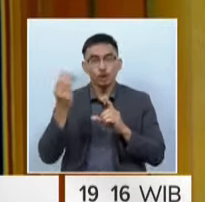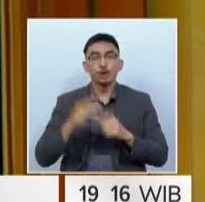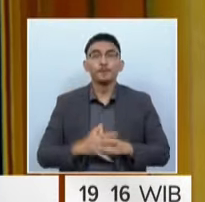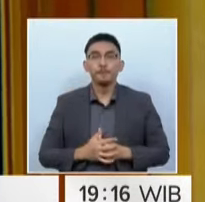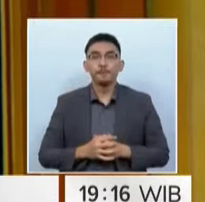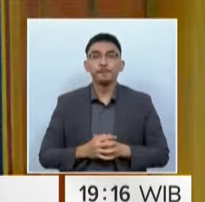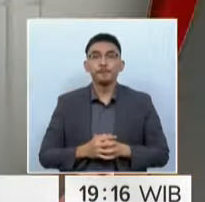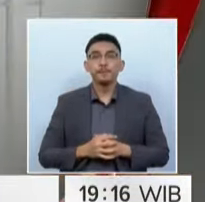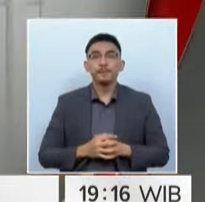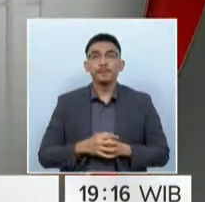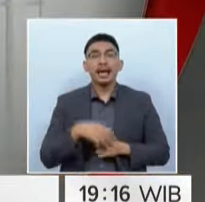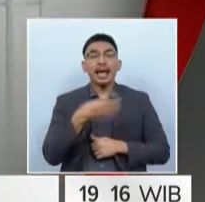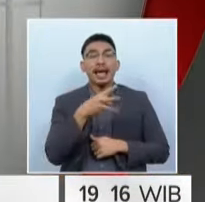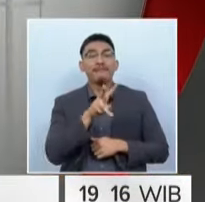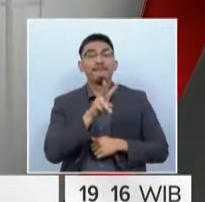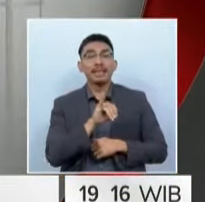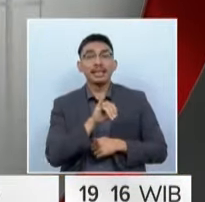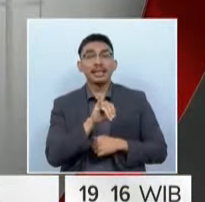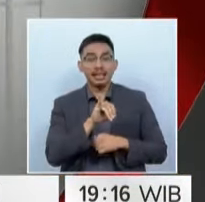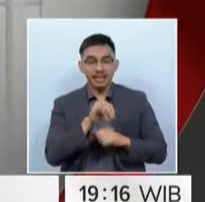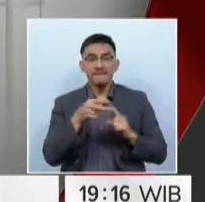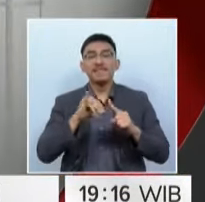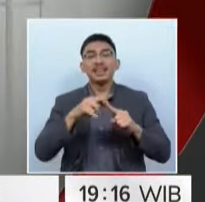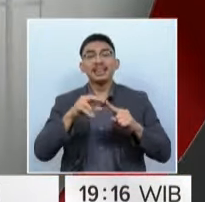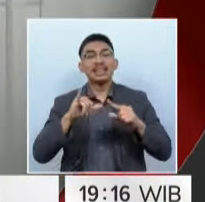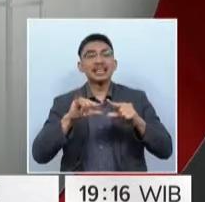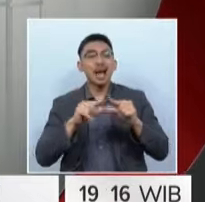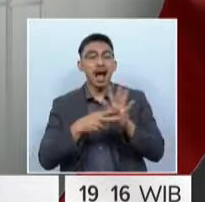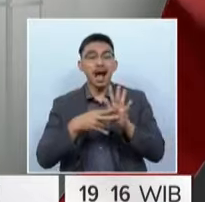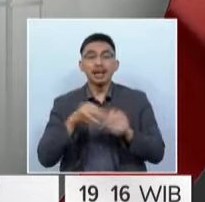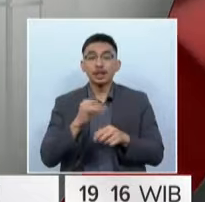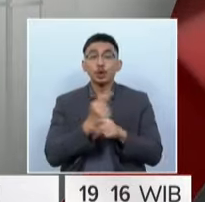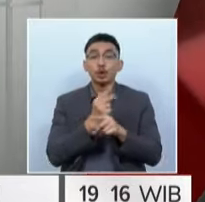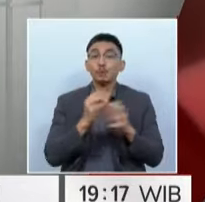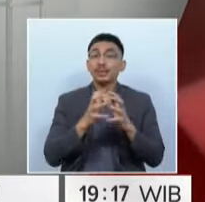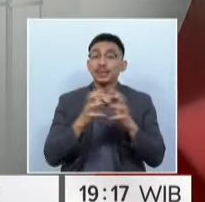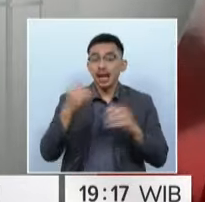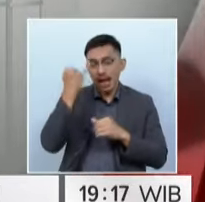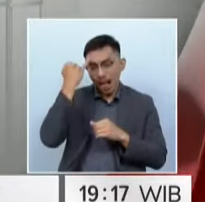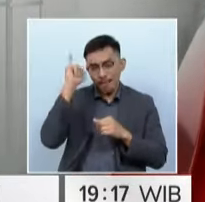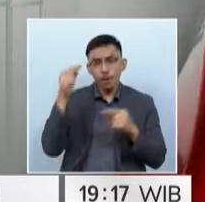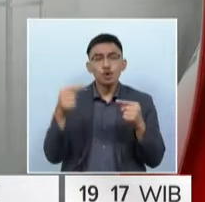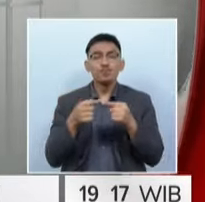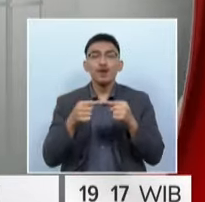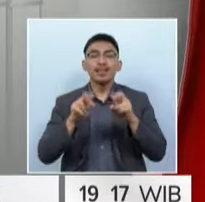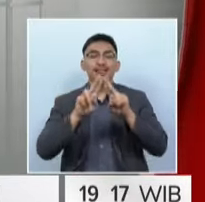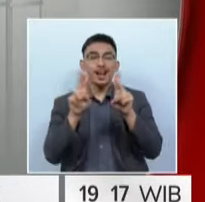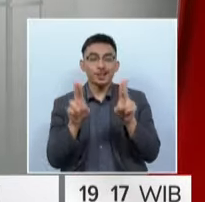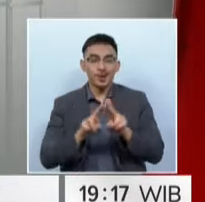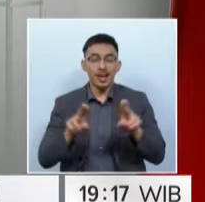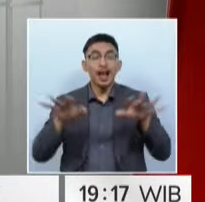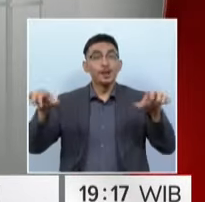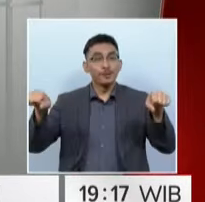profitriani PHD guru besar ilmu hubungan internasional Universitas